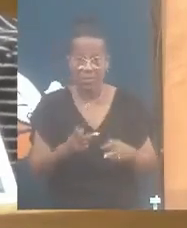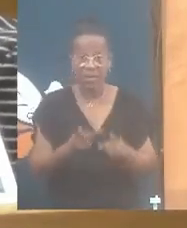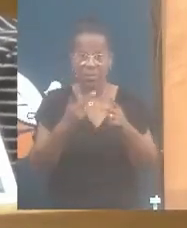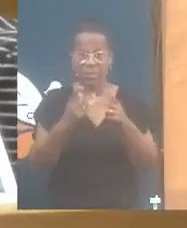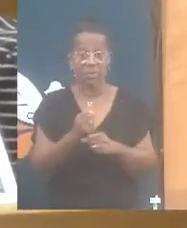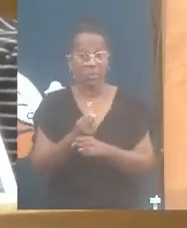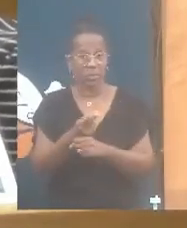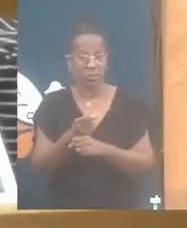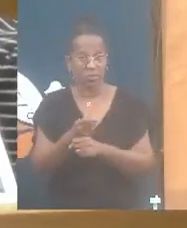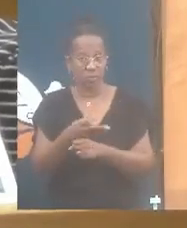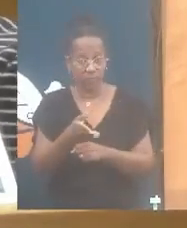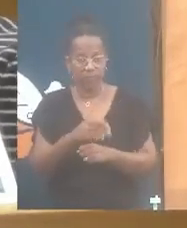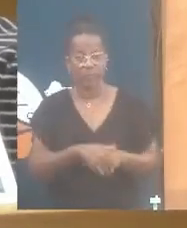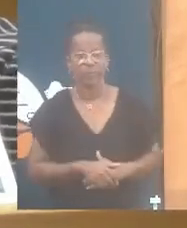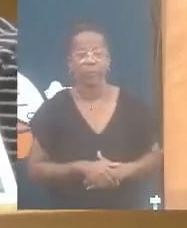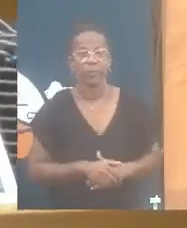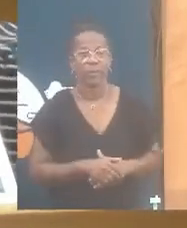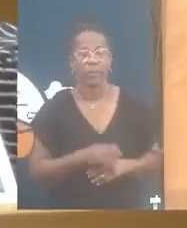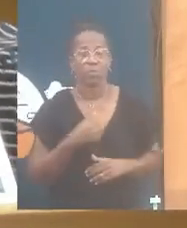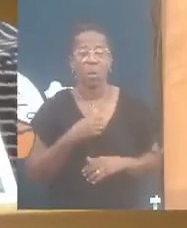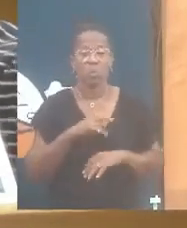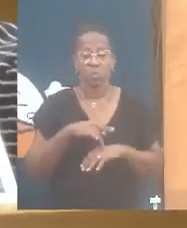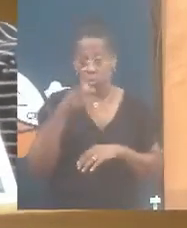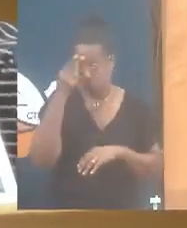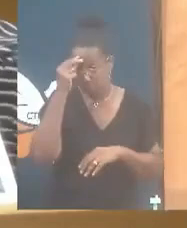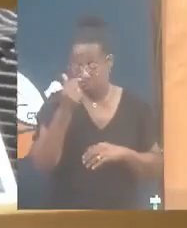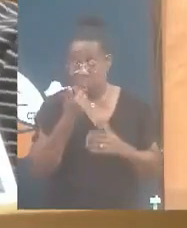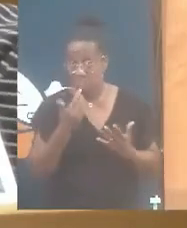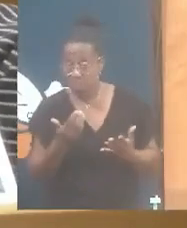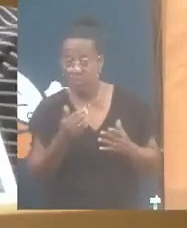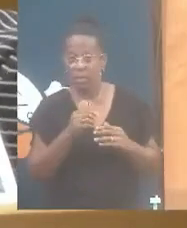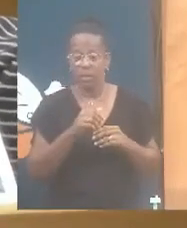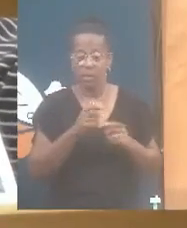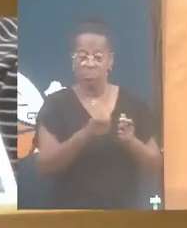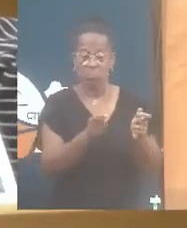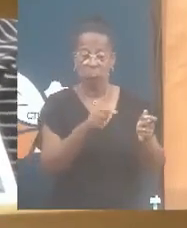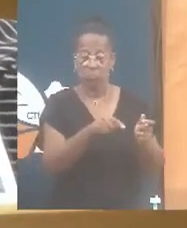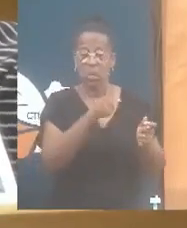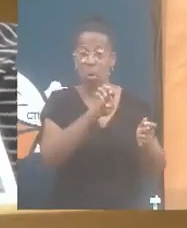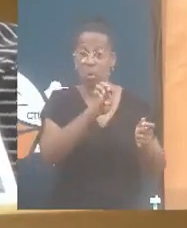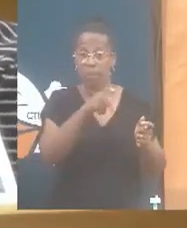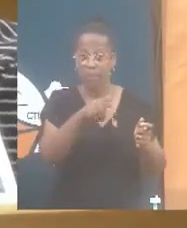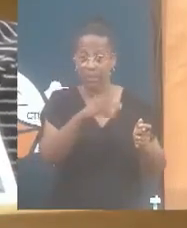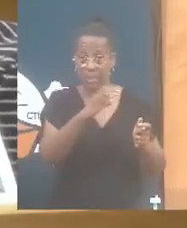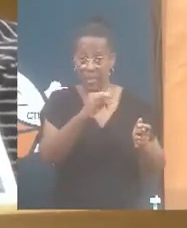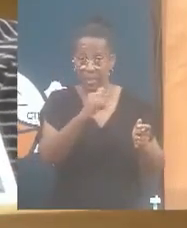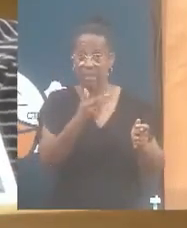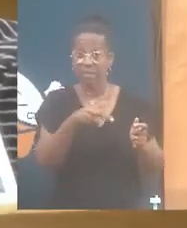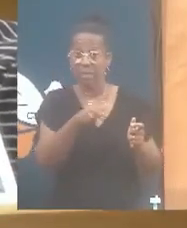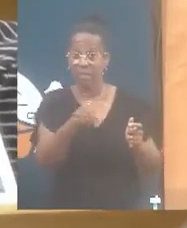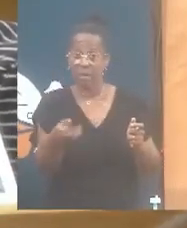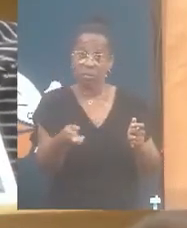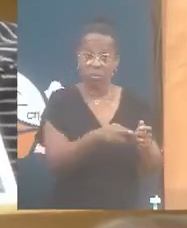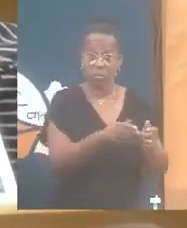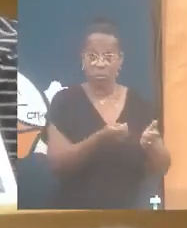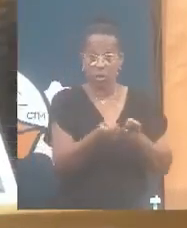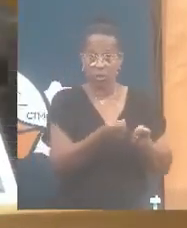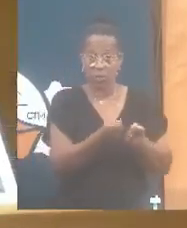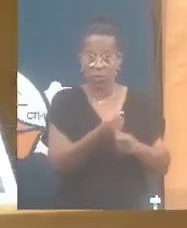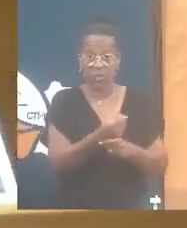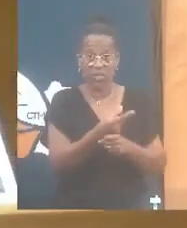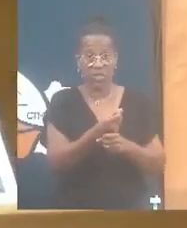déchets. Alors, j'ai cru comprendre que les EPCI vont reprendre la gestion des déchetteries.